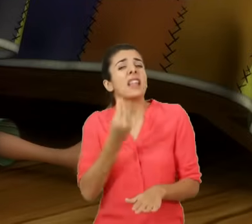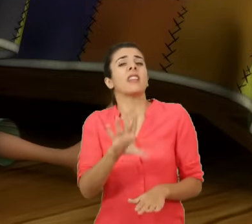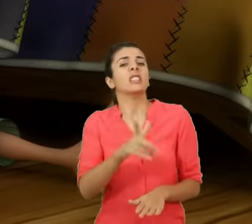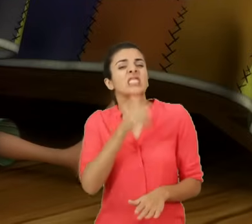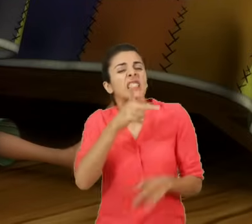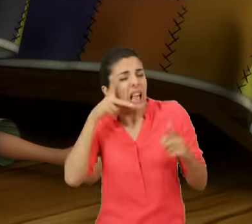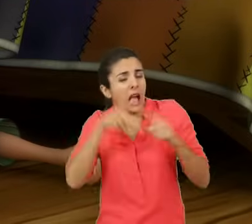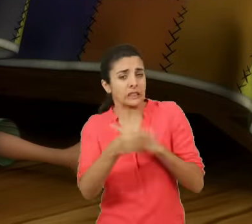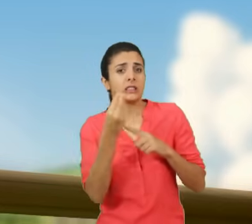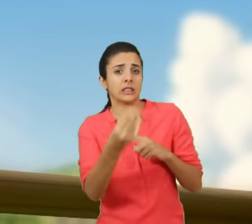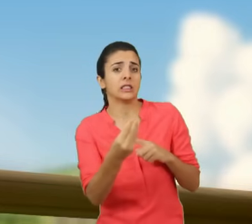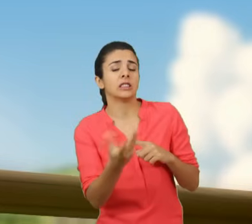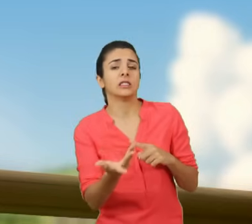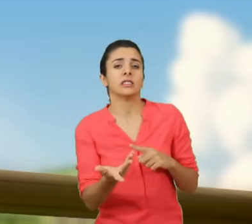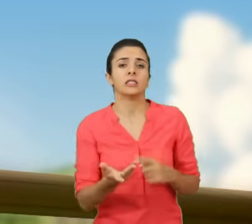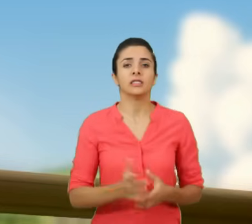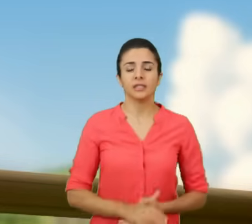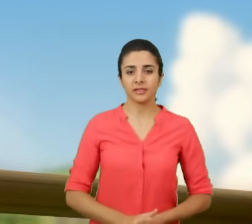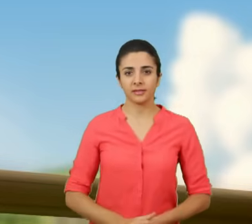Sesin kısılsa.